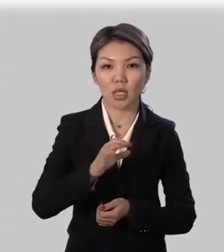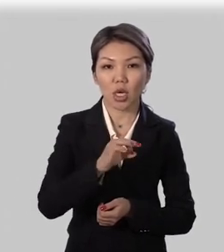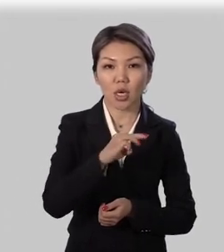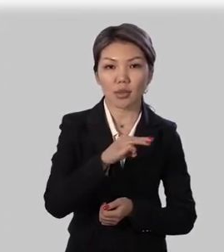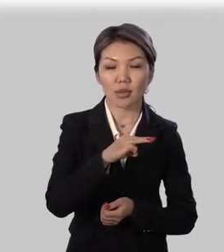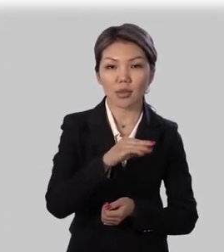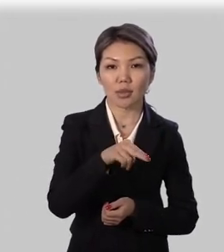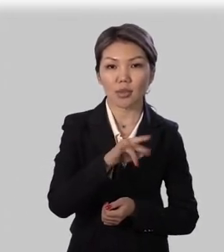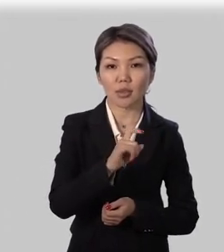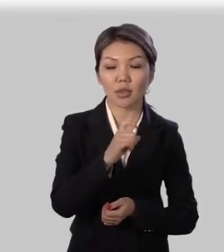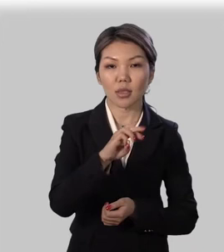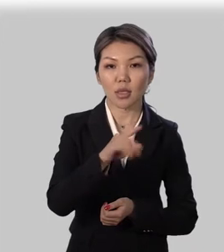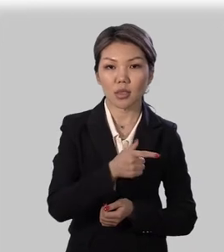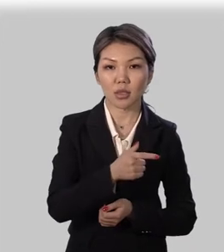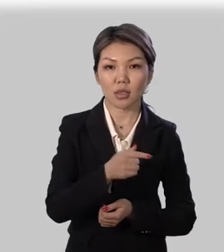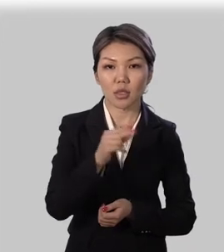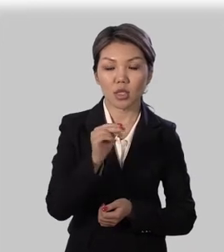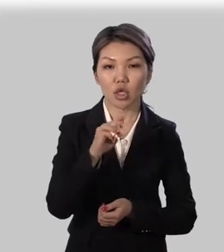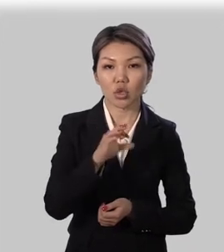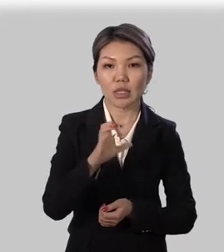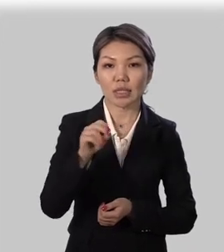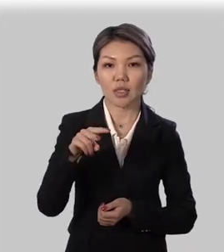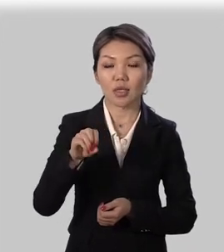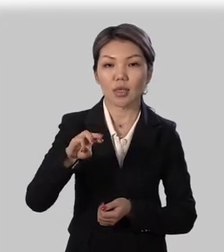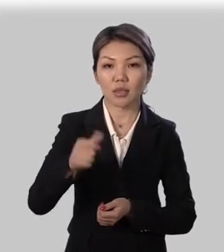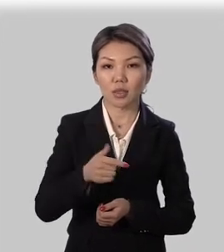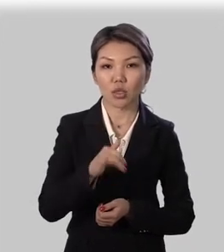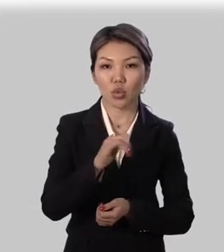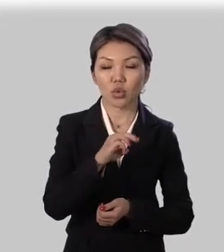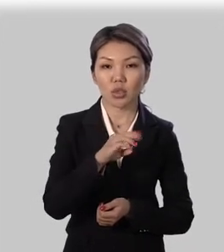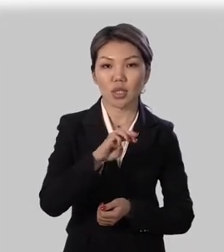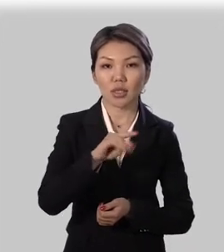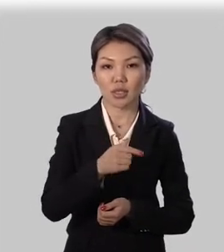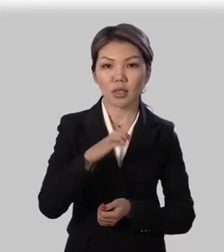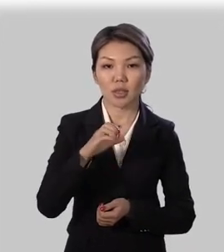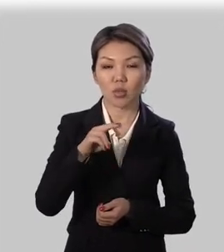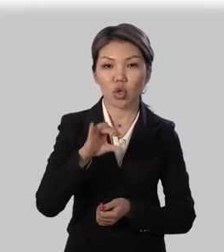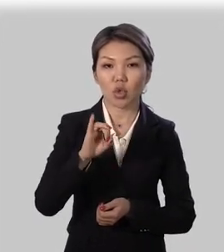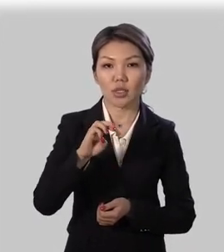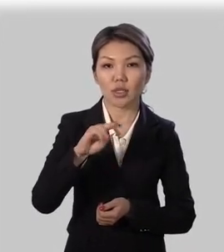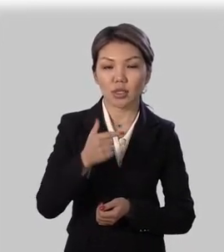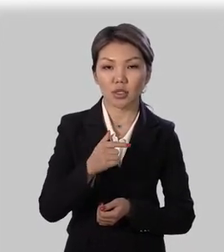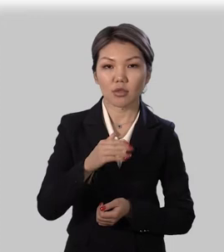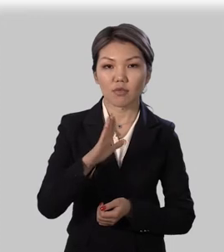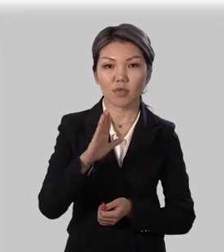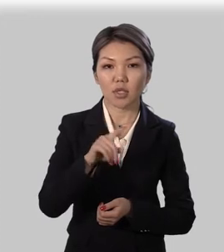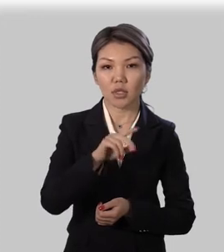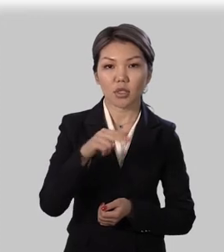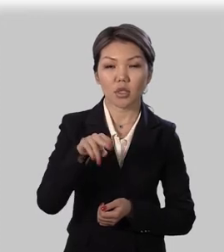что сделать устать спросить вздохнуть